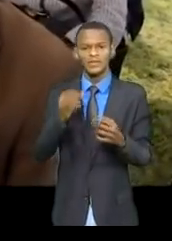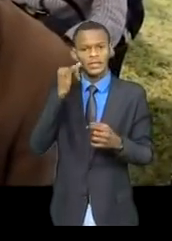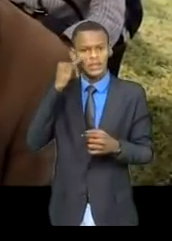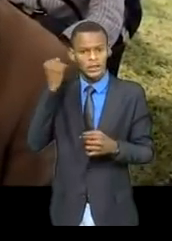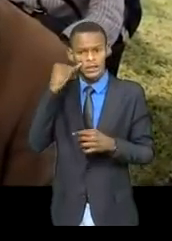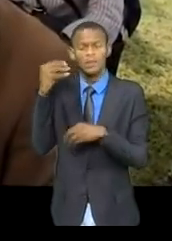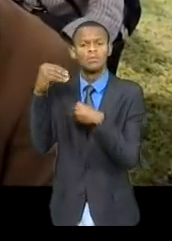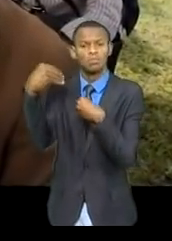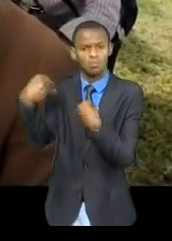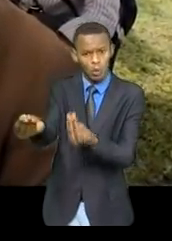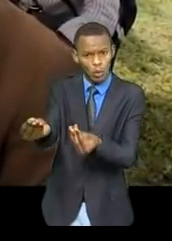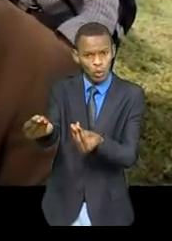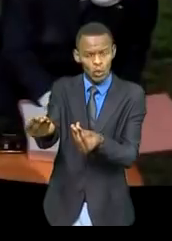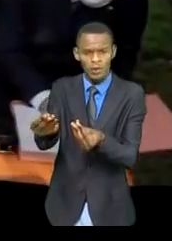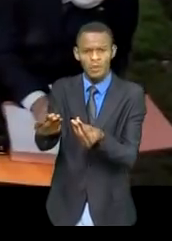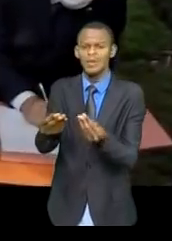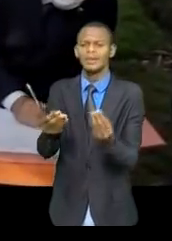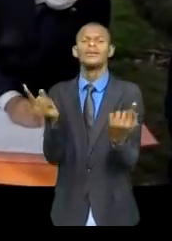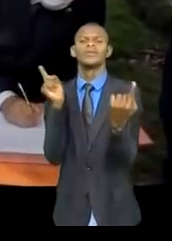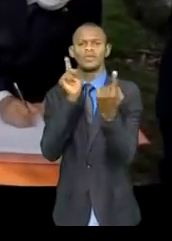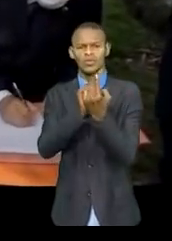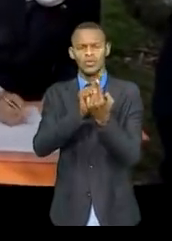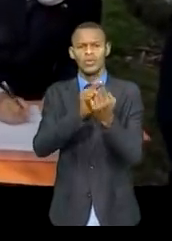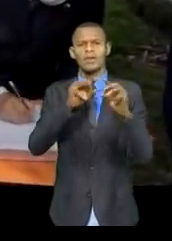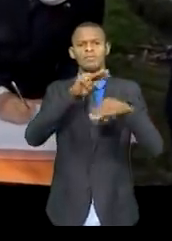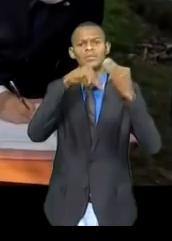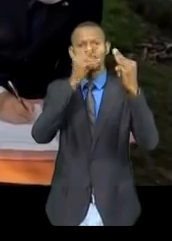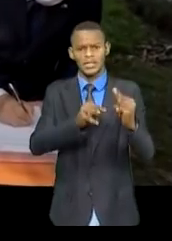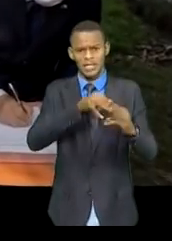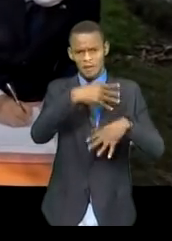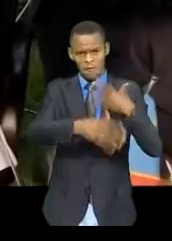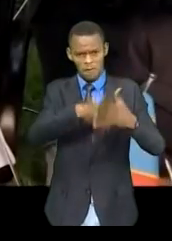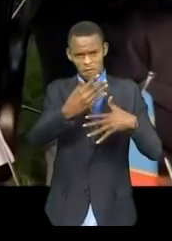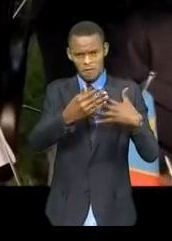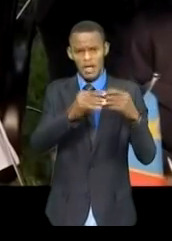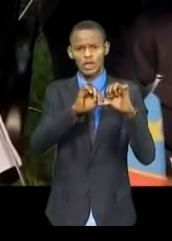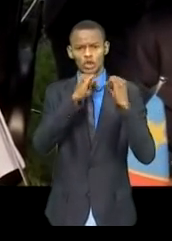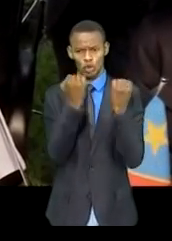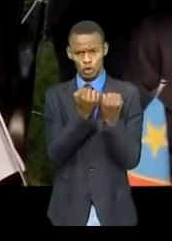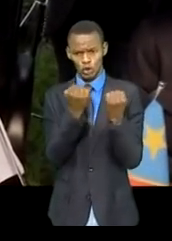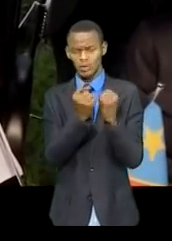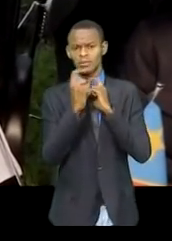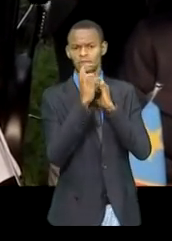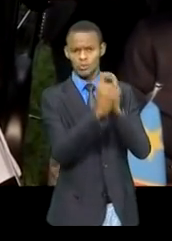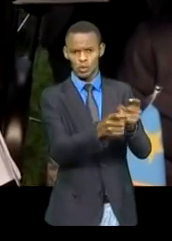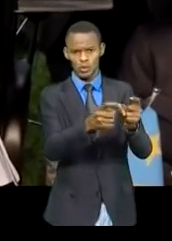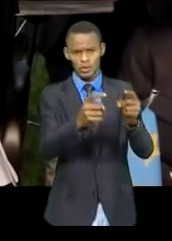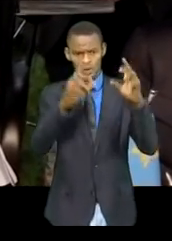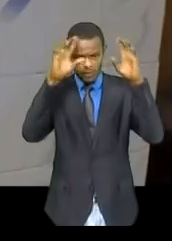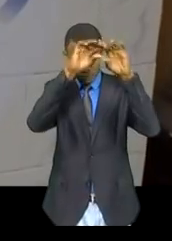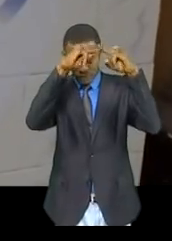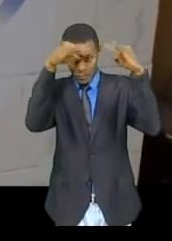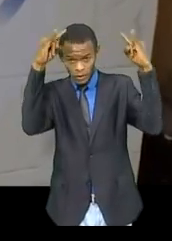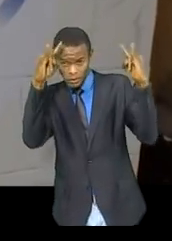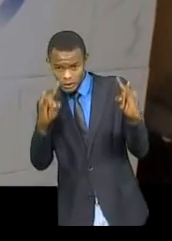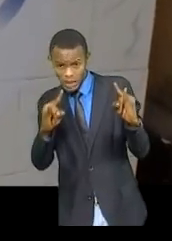composé essentiellement des tentes, des bidons, des purificateurs d'eau et des bâches, dont du Japon, à travers l'Agence japonaise